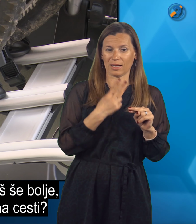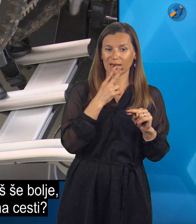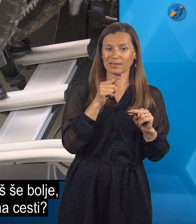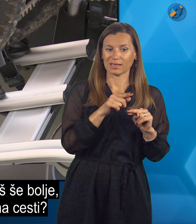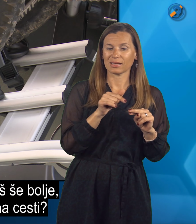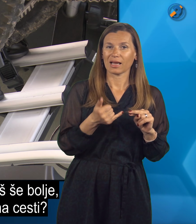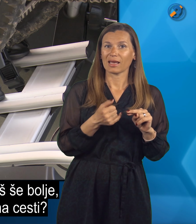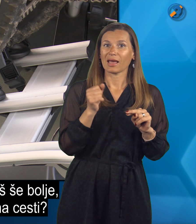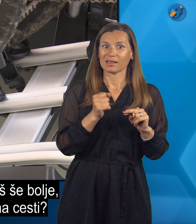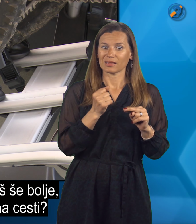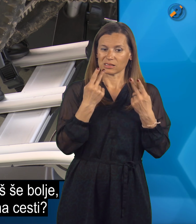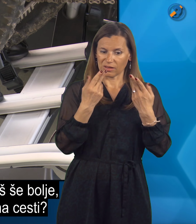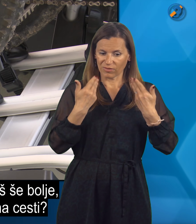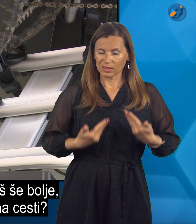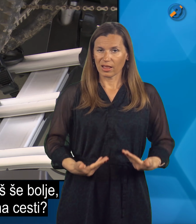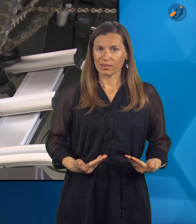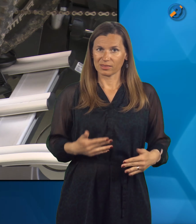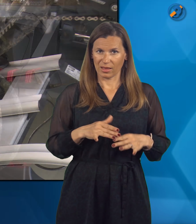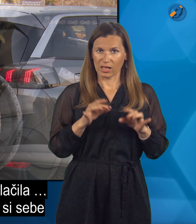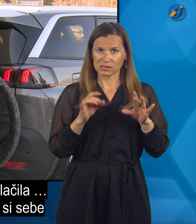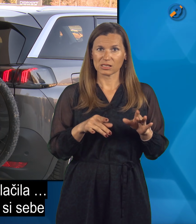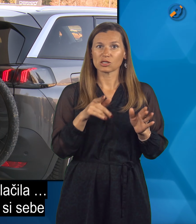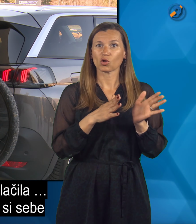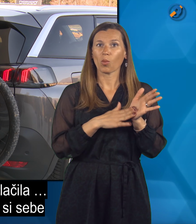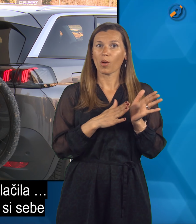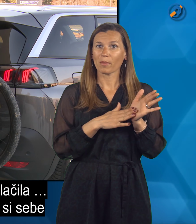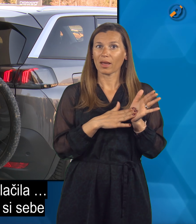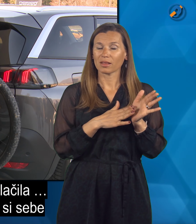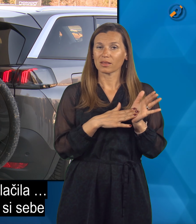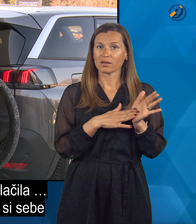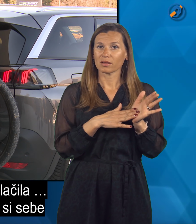je da si viden na cesti, to so